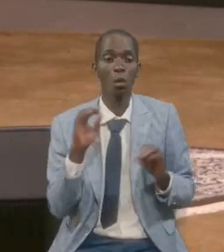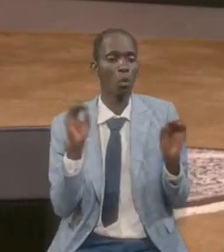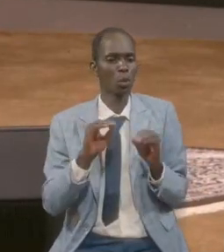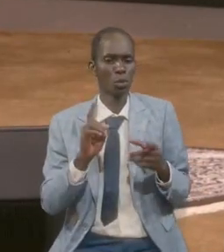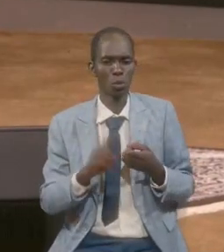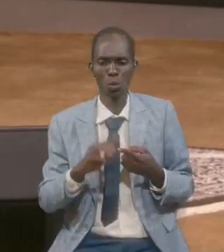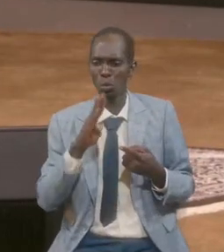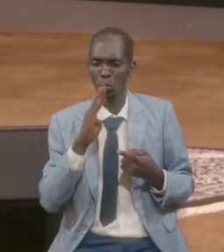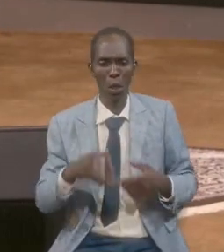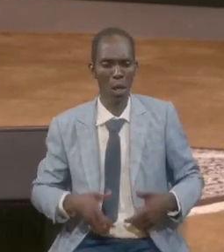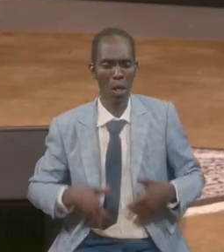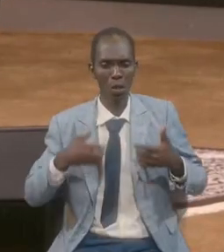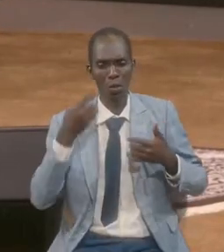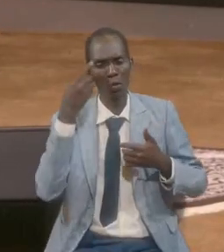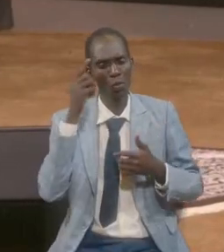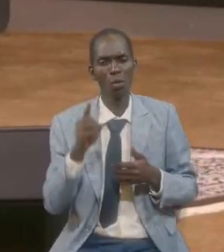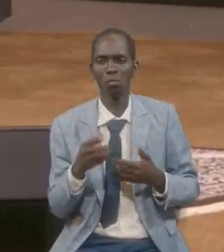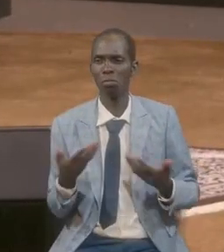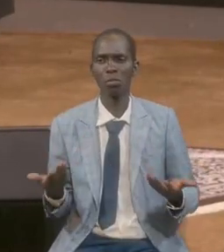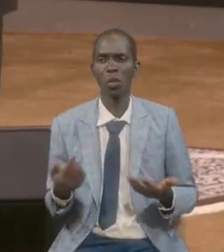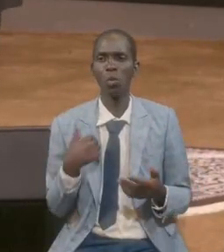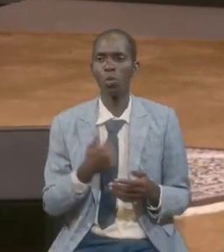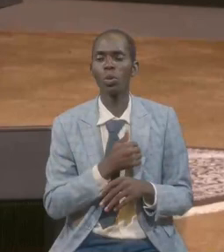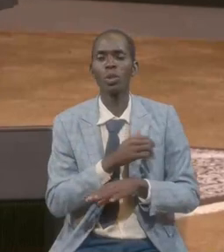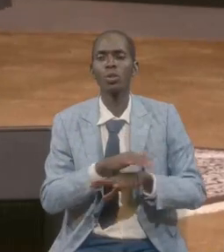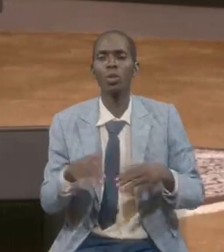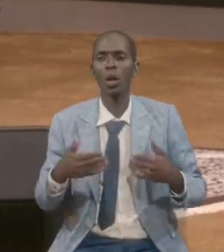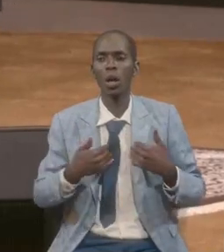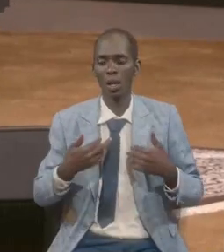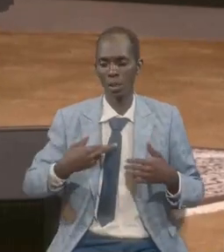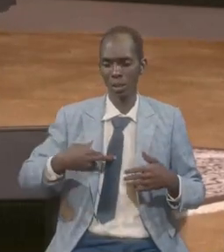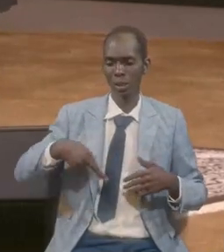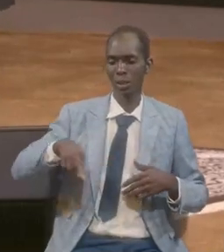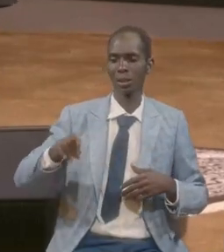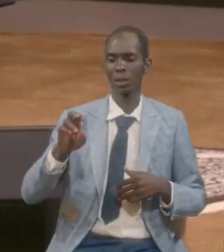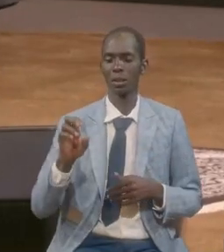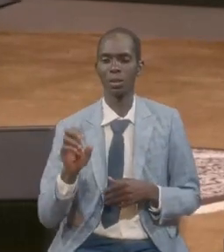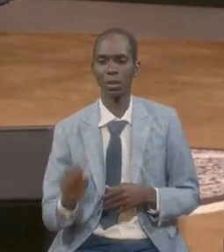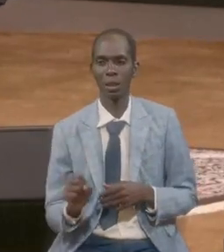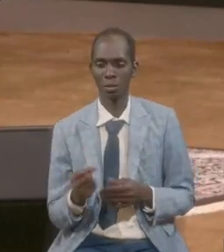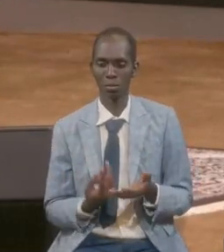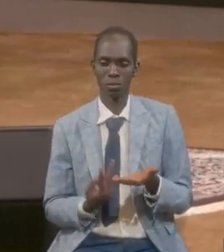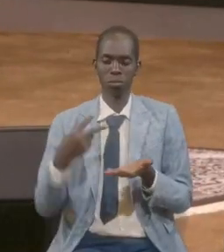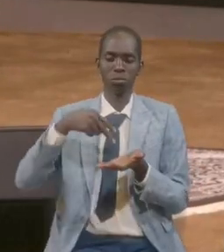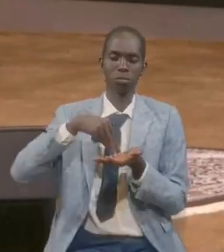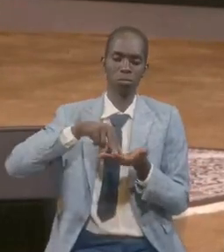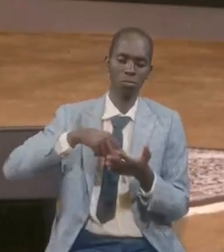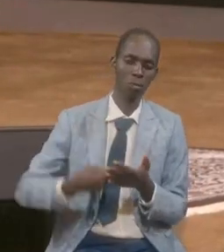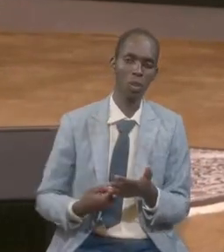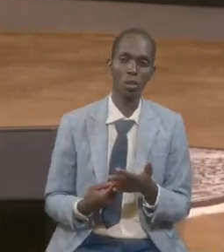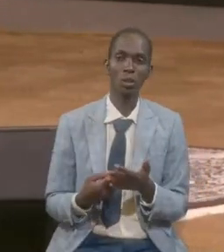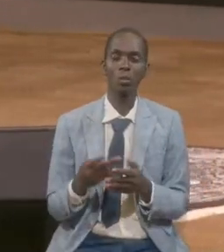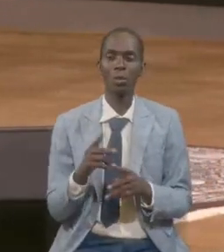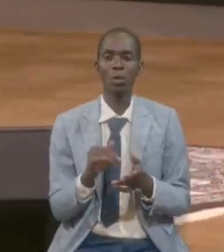il n'y a rien encore à écumer, à vomir. Nous n'avons pas l'épilepsie religieuse satanique.